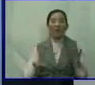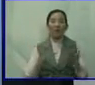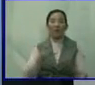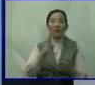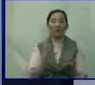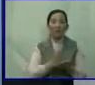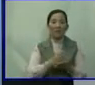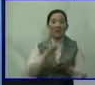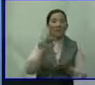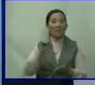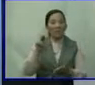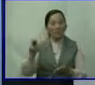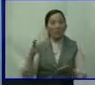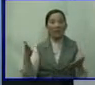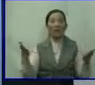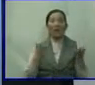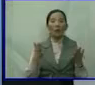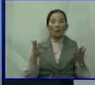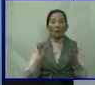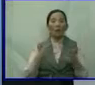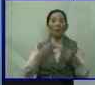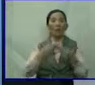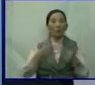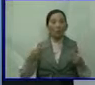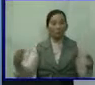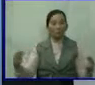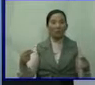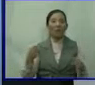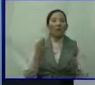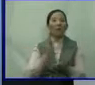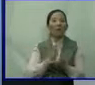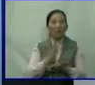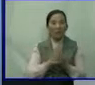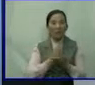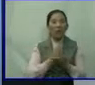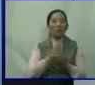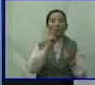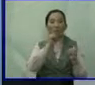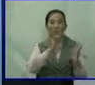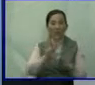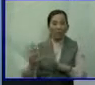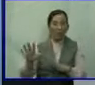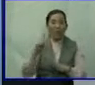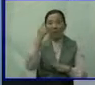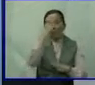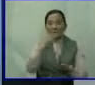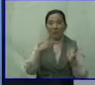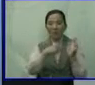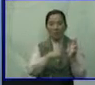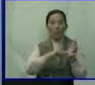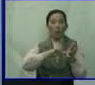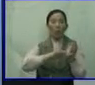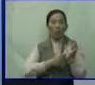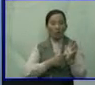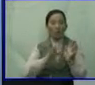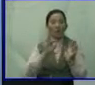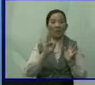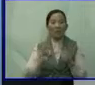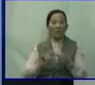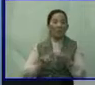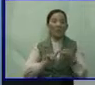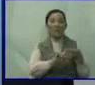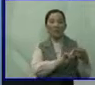тип диаграмм, на которых полученные данные изображаются в виде точек и